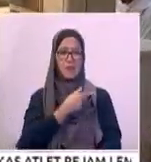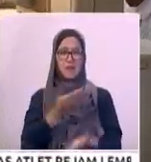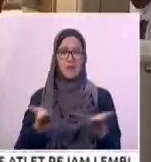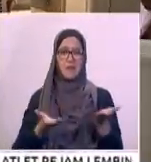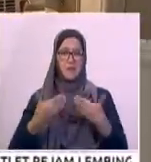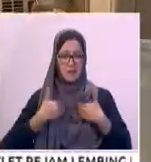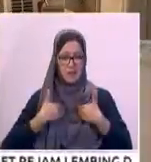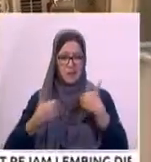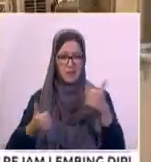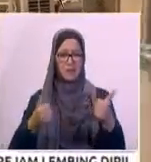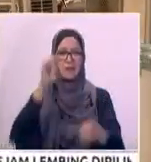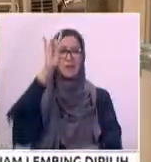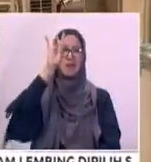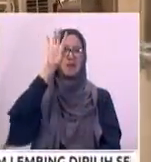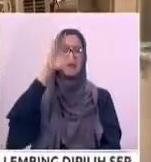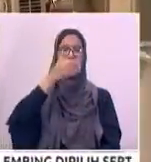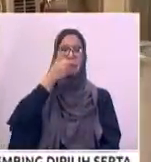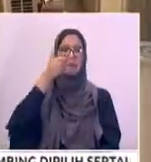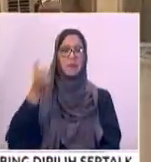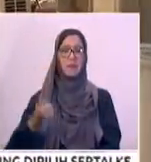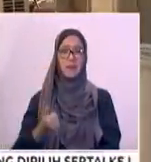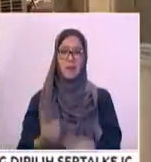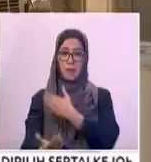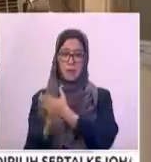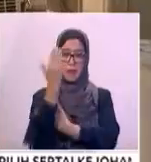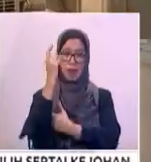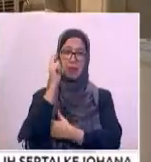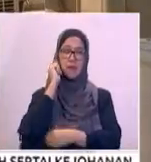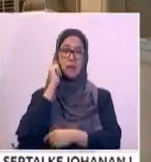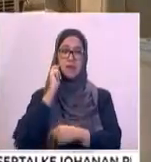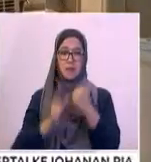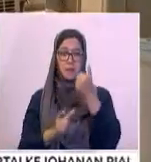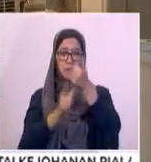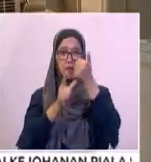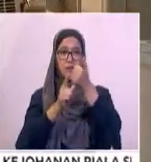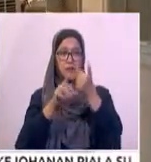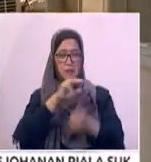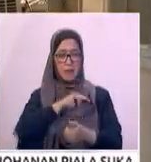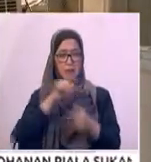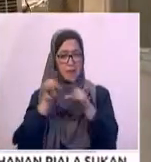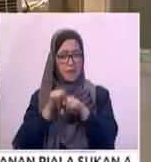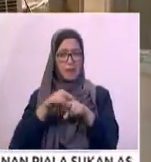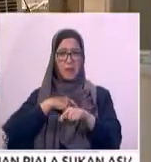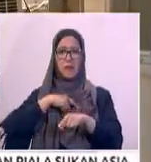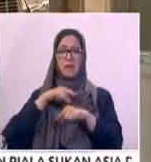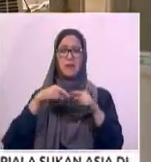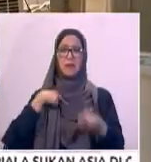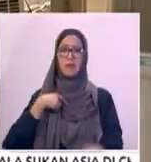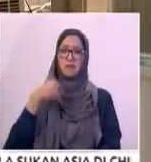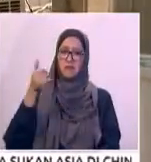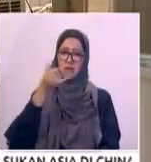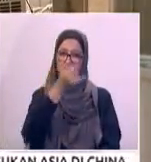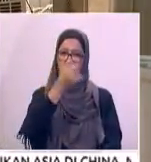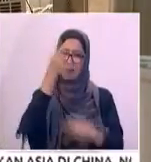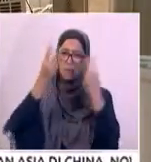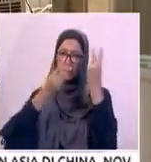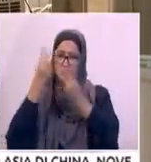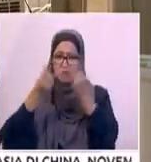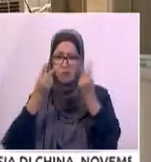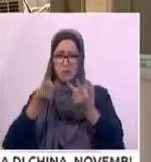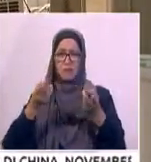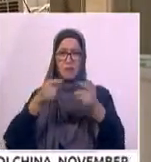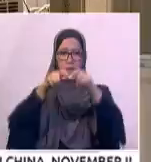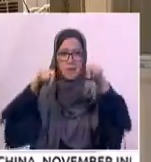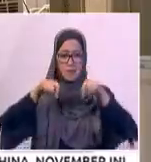Jabatan Perdana Menteri YB Fuziah Salih juga turut melawat di lokasi sekitar Perkhemahan Rakyat Malaysia. Jadi kita dengarkan antara intipati